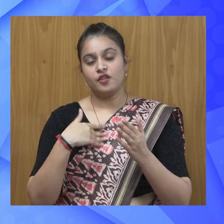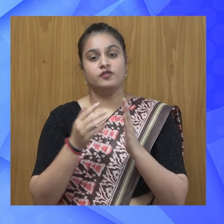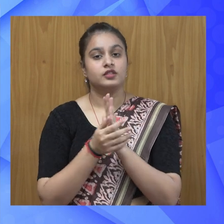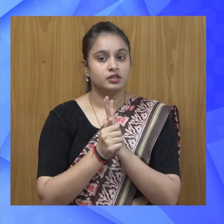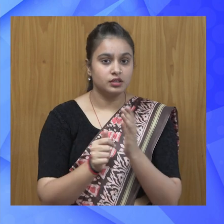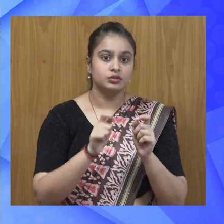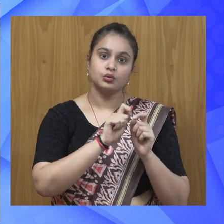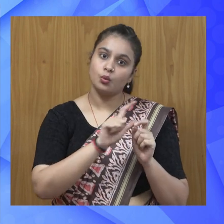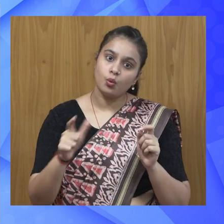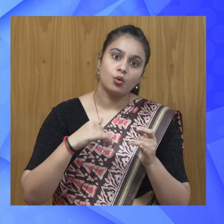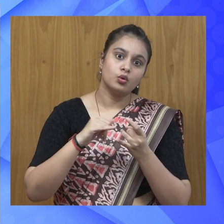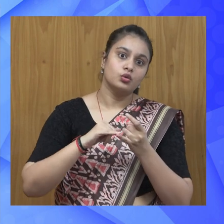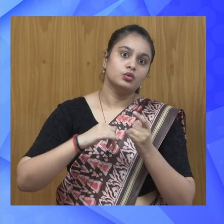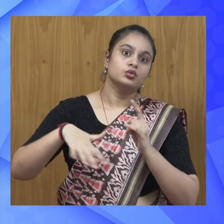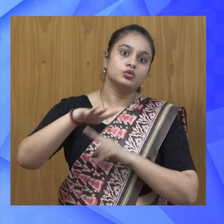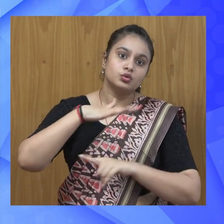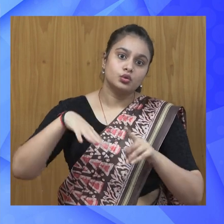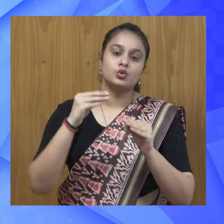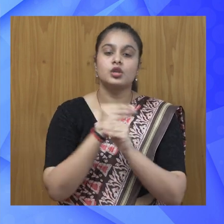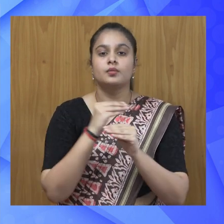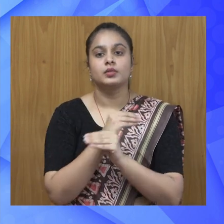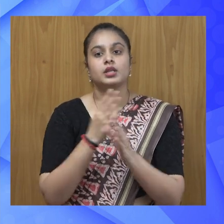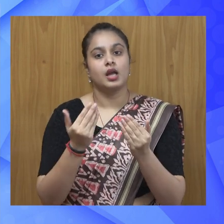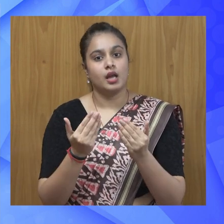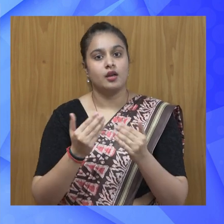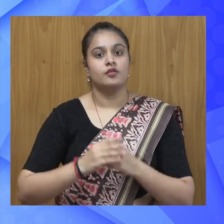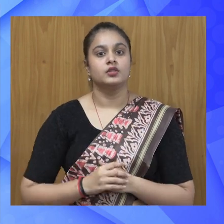अवेलेबल ऑन ऑल सोशल मीडिया